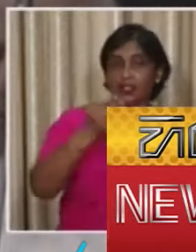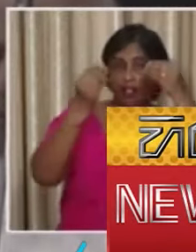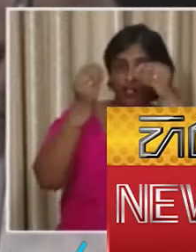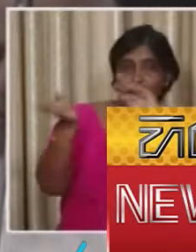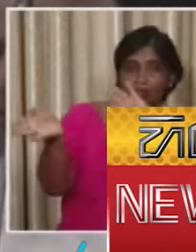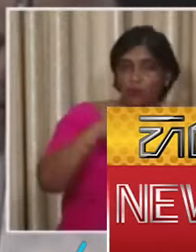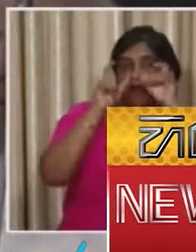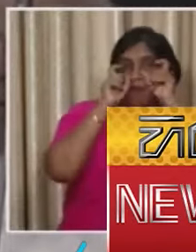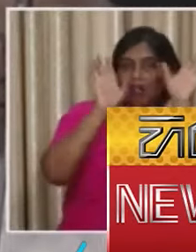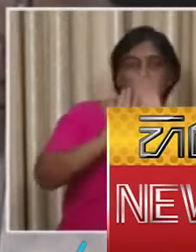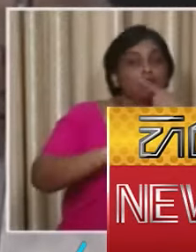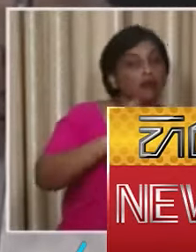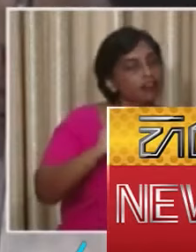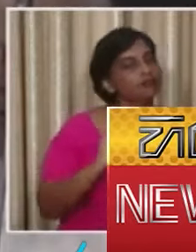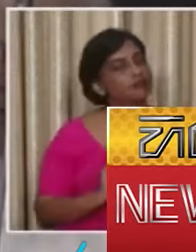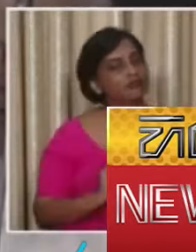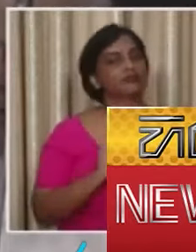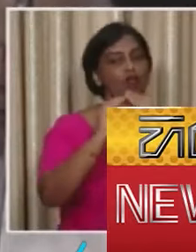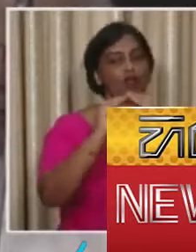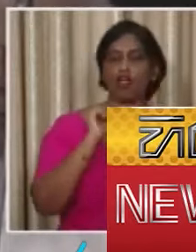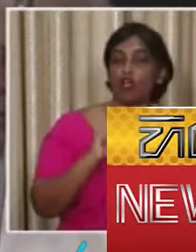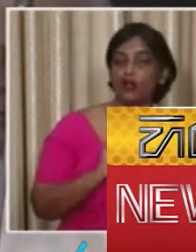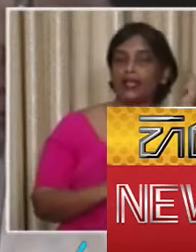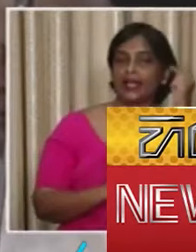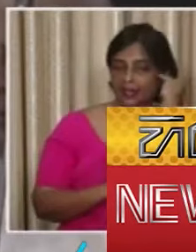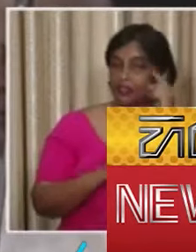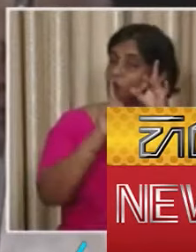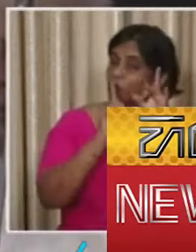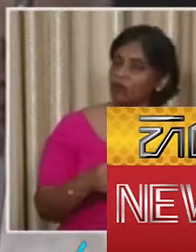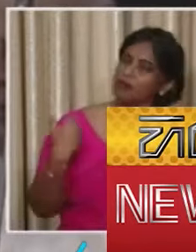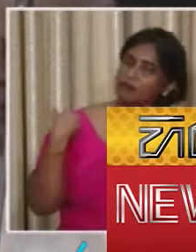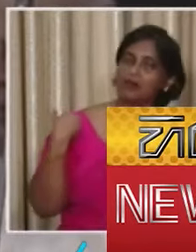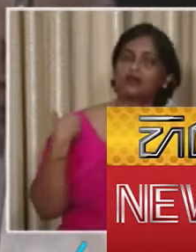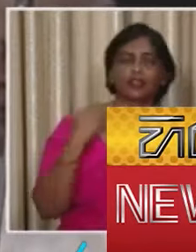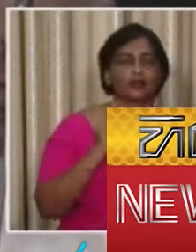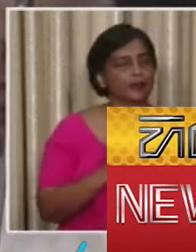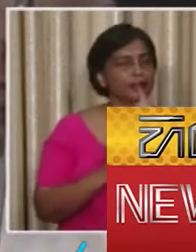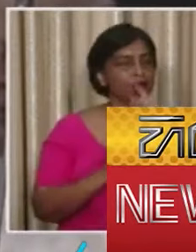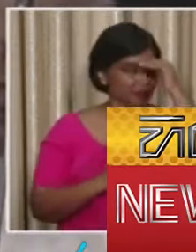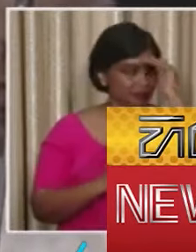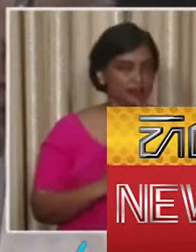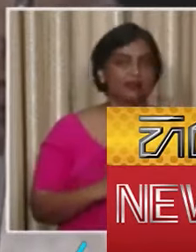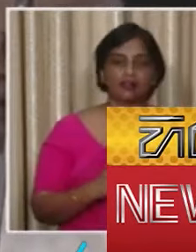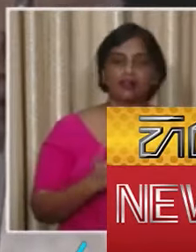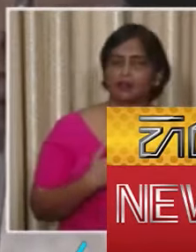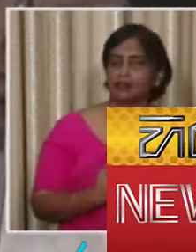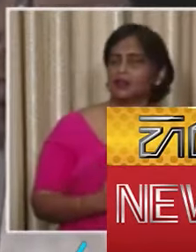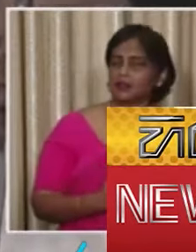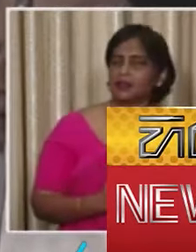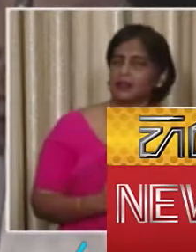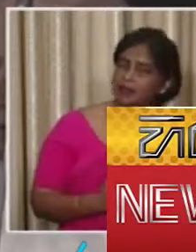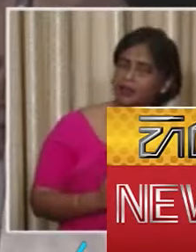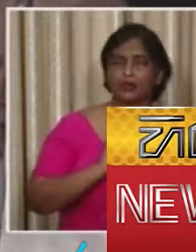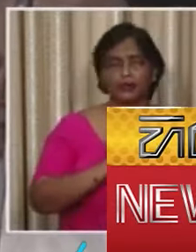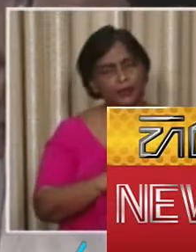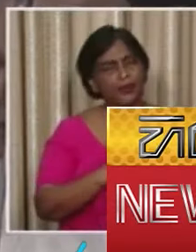තුරු බලා නොසිට අපි රට ගොඩ ගන්නවන විදිය ගැන හිතමු. ඒ වෙනුවෙන් වෙහෙසෙමු. ගරු කතානායකතුමනි, මට කැමති අකමැති මට